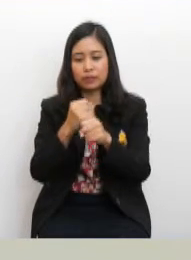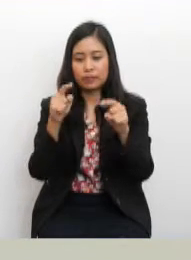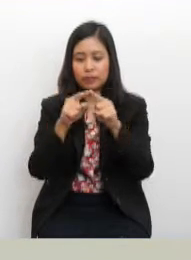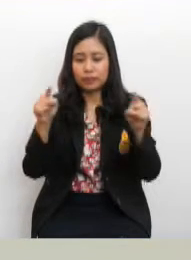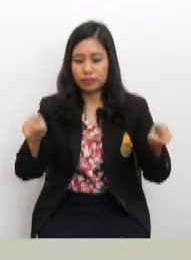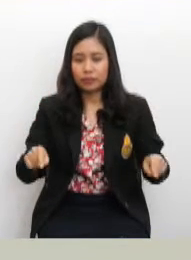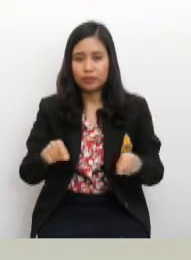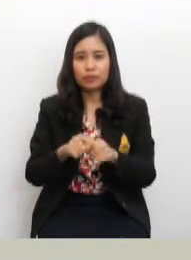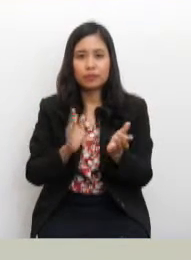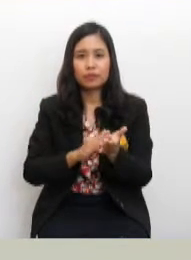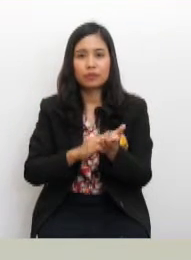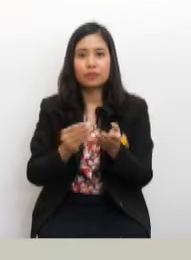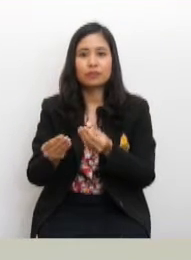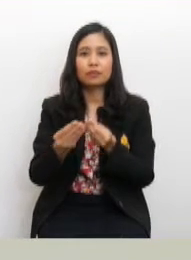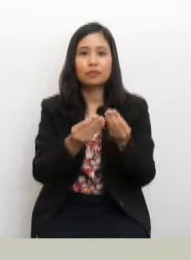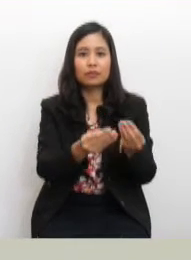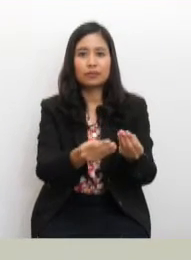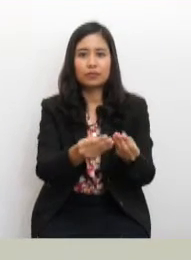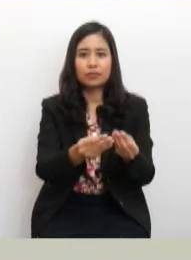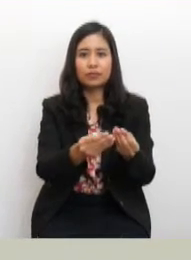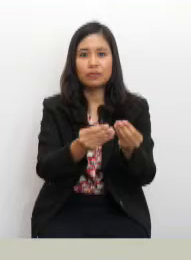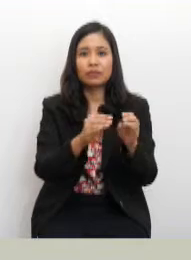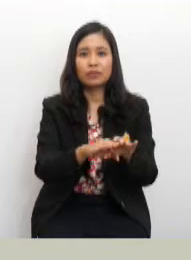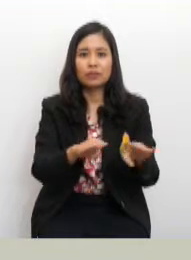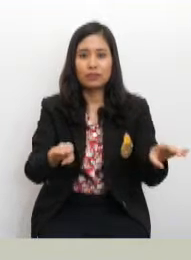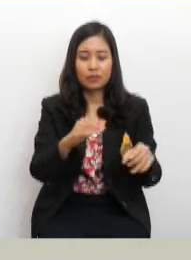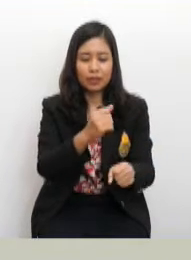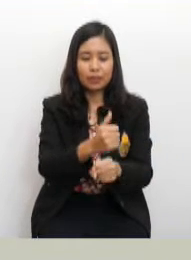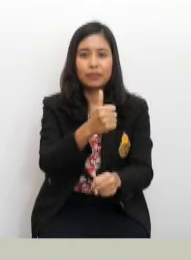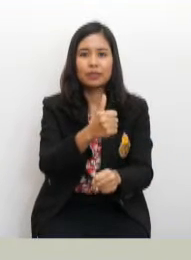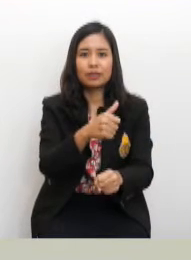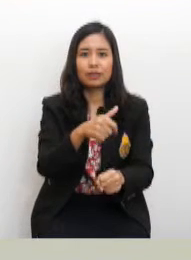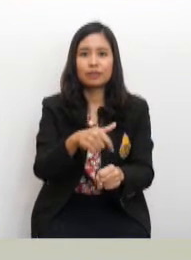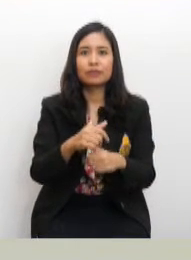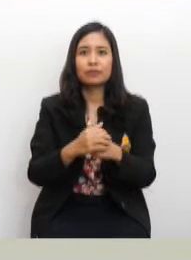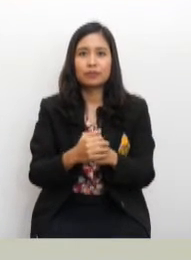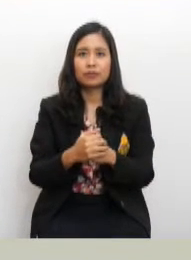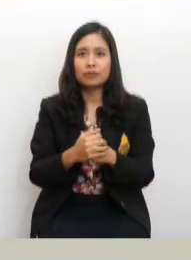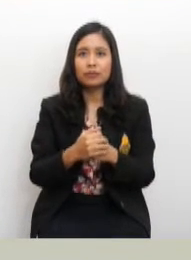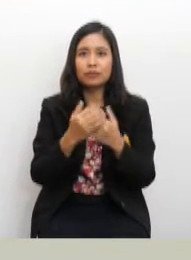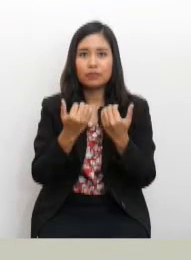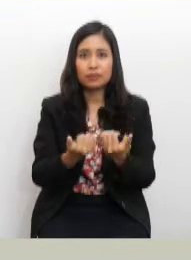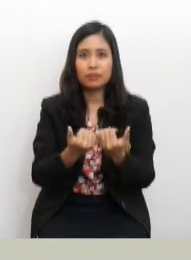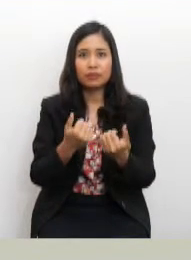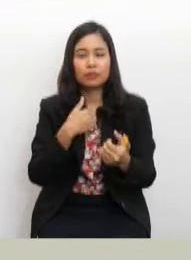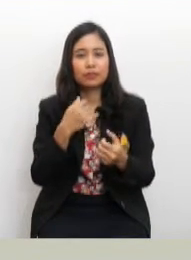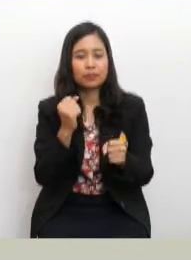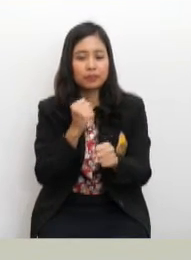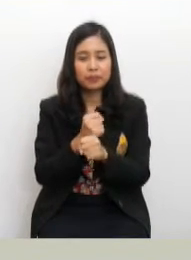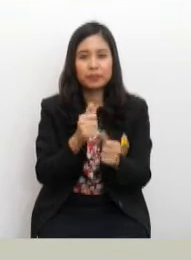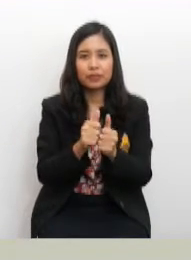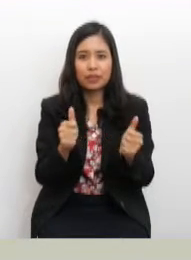กิตติคุณหรือยกย่องชมเชยนักเรียนที่ทำคุณงามความดีแต่ละอย่างขึ้นแต่ได้อย่างเล็กๆน้อยๆเช่น